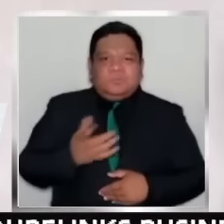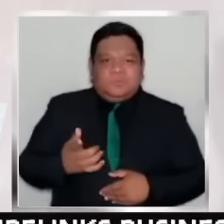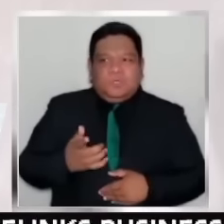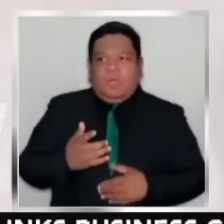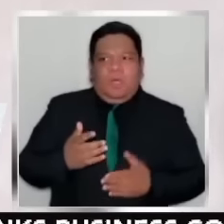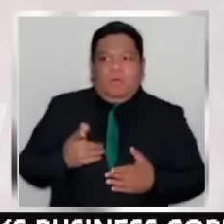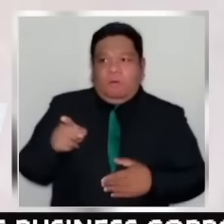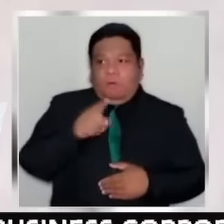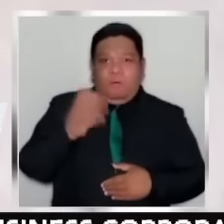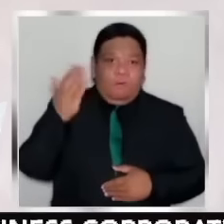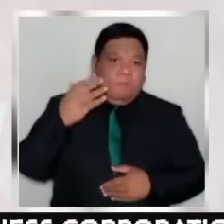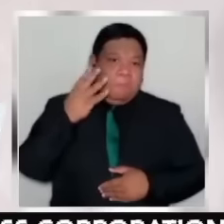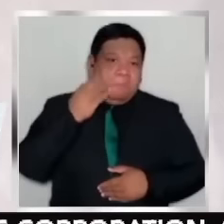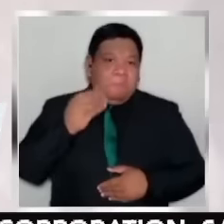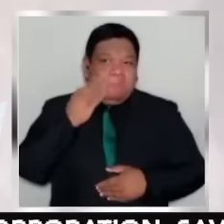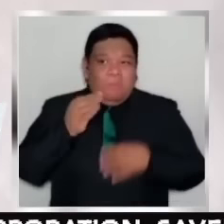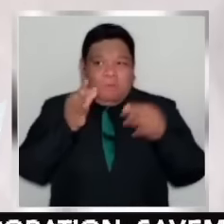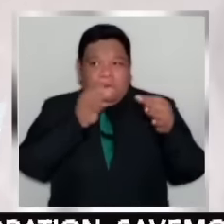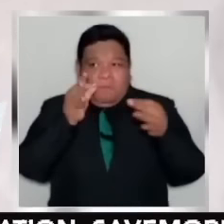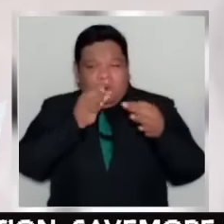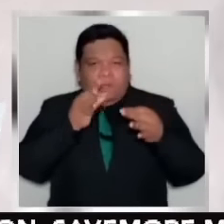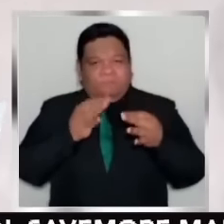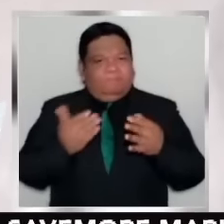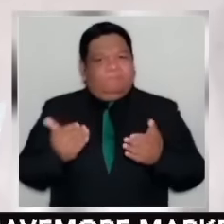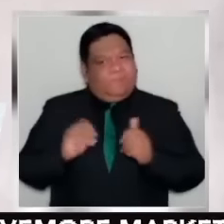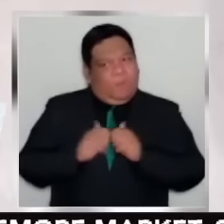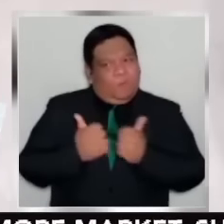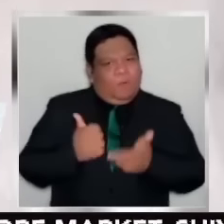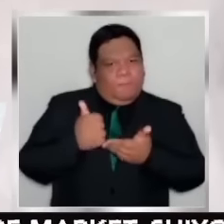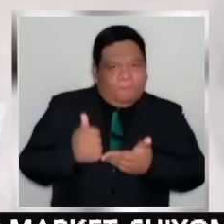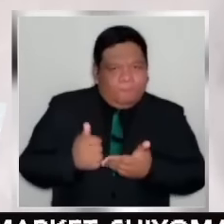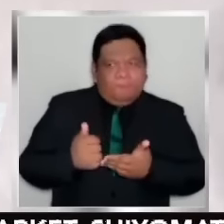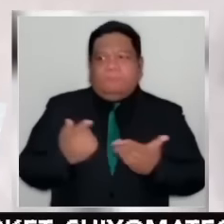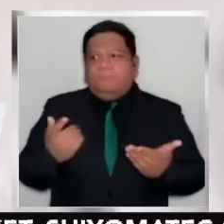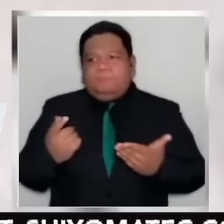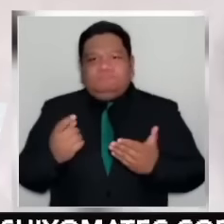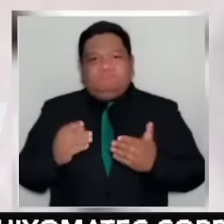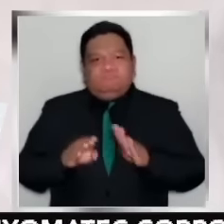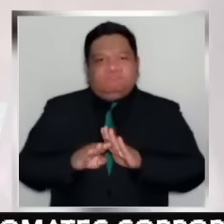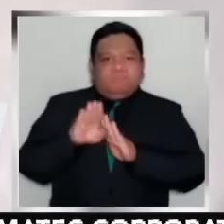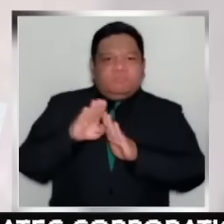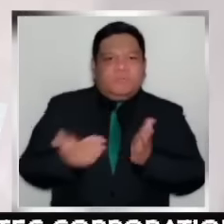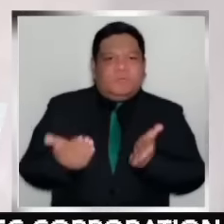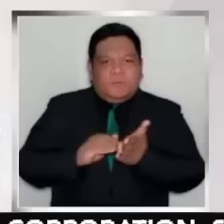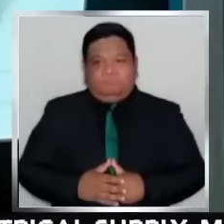unfortunately fallen into this addiction cycle.